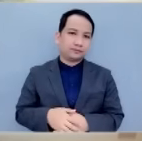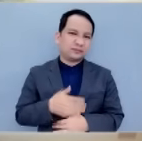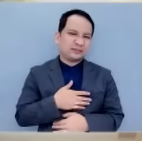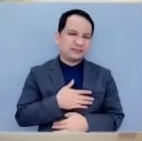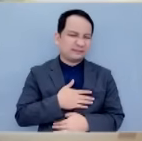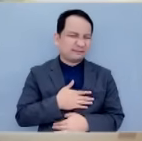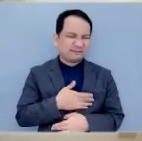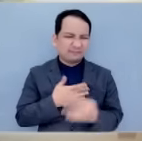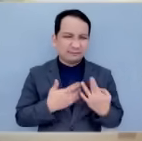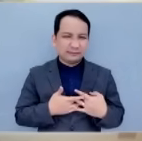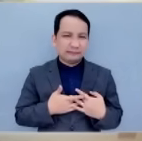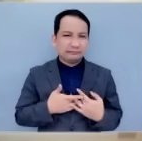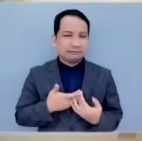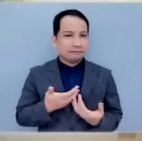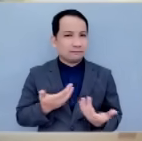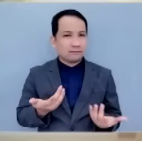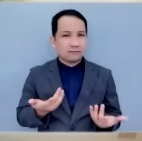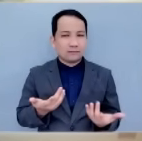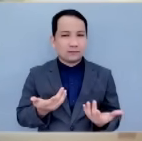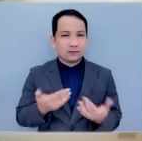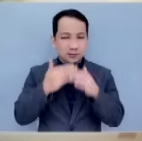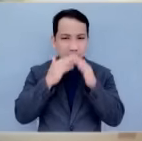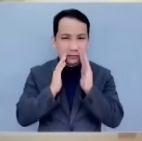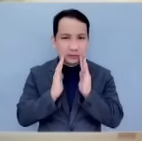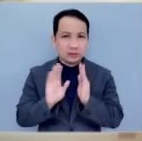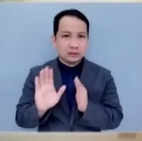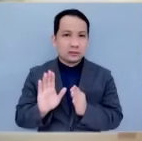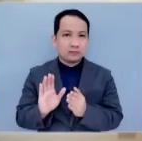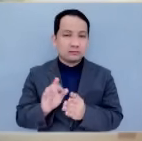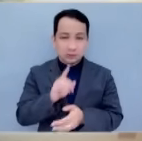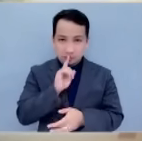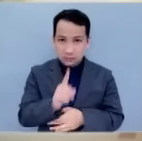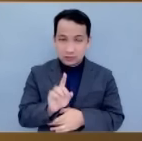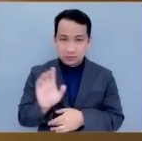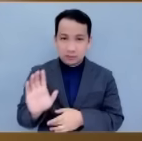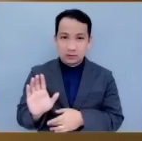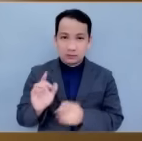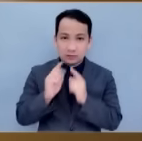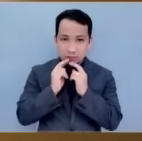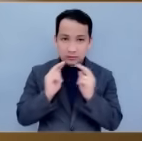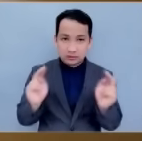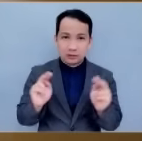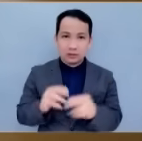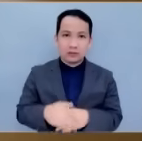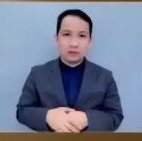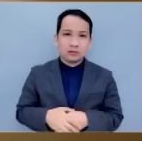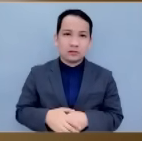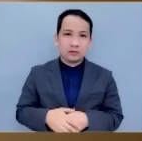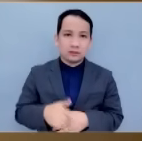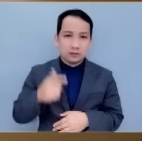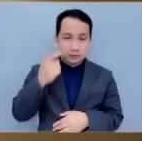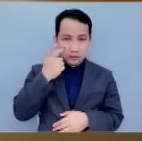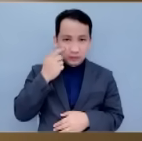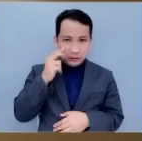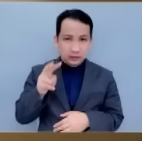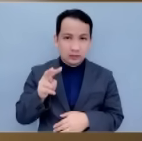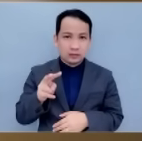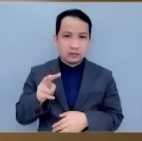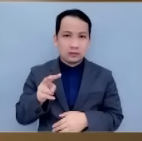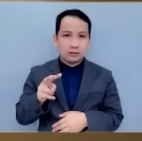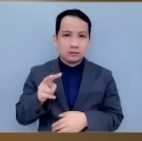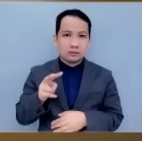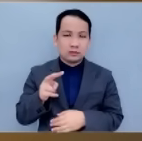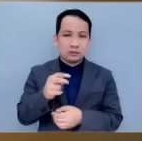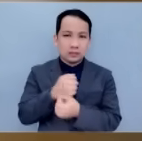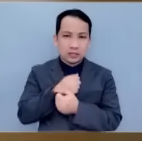puso. Nakalungkot actually, yun nga yung totoong balita. Pati si Gardo Versosa, punong-puno ng pagmamahal